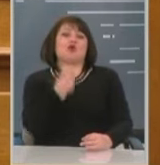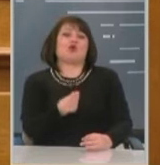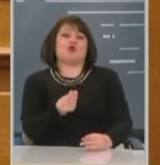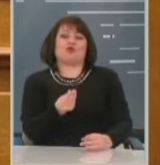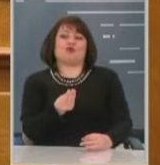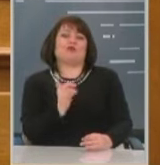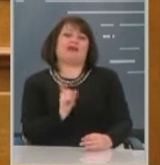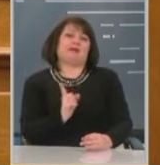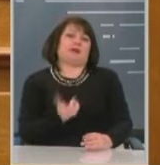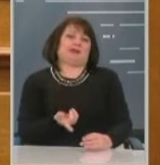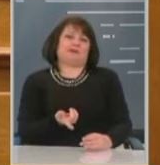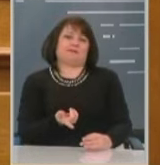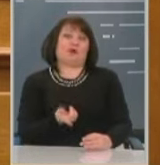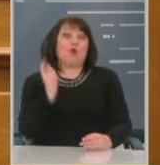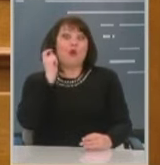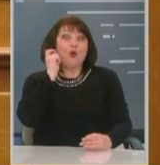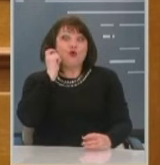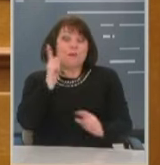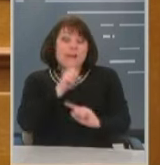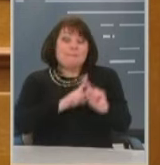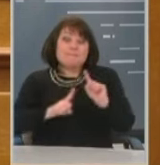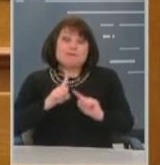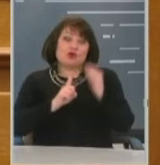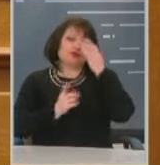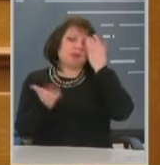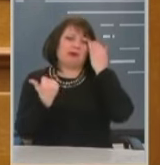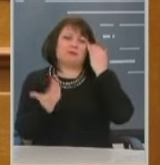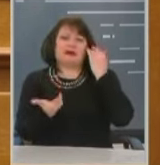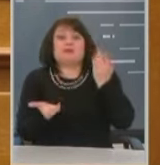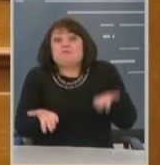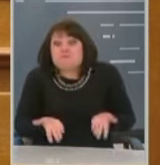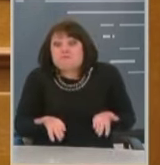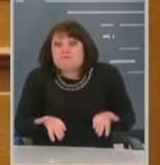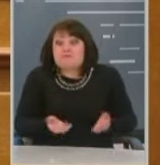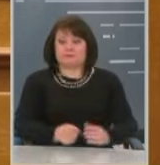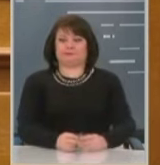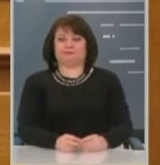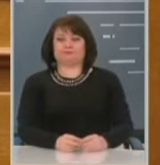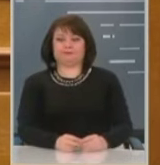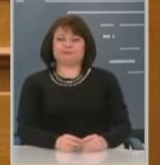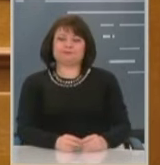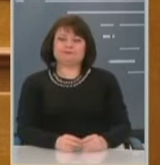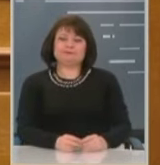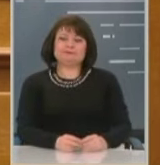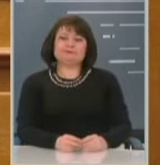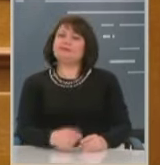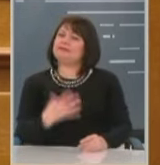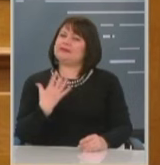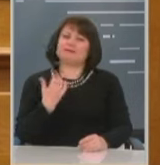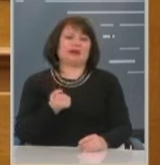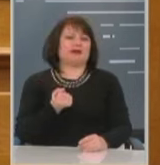που δεν έπρεπε να πάρει. Όνομα! Δεν υπάρχει. Okay. Δεν υπάρχει. Όμως υπάρχει ένα.